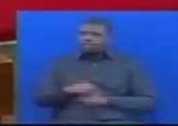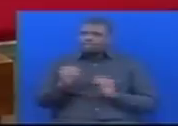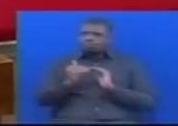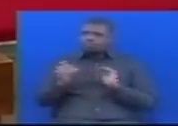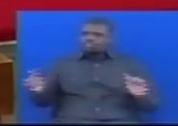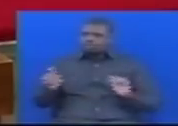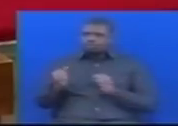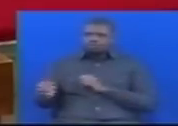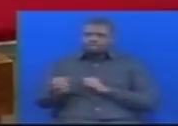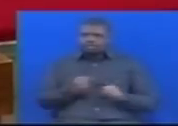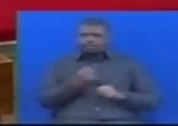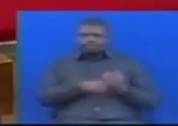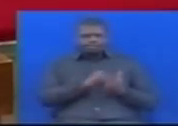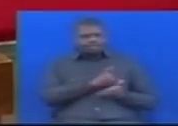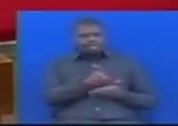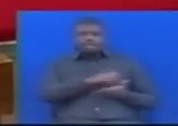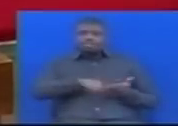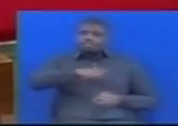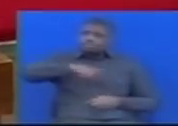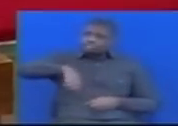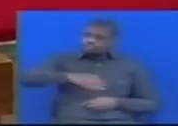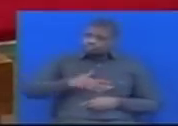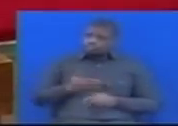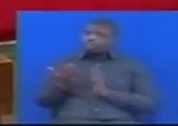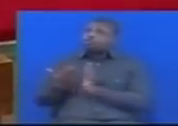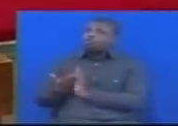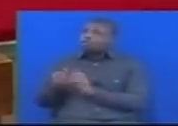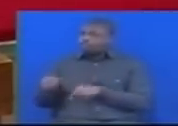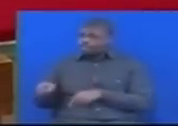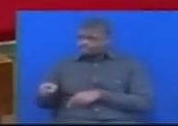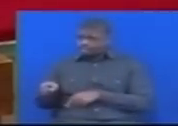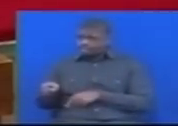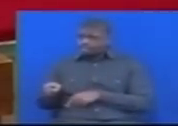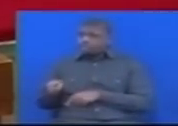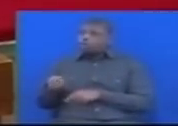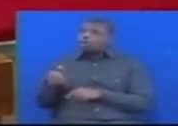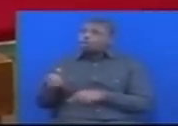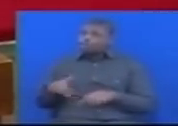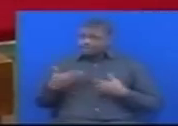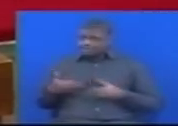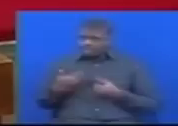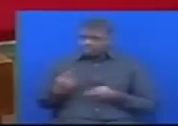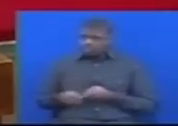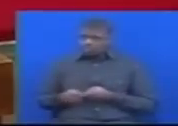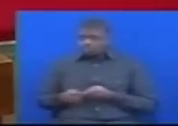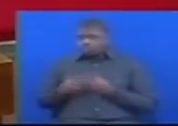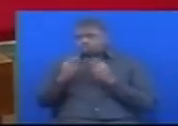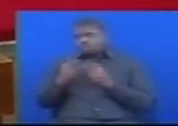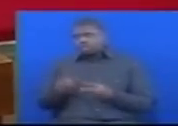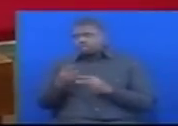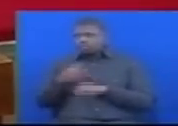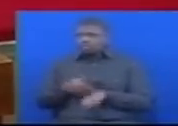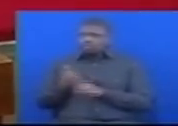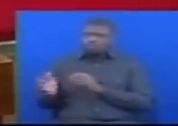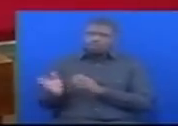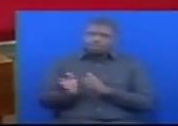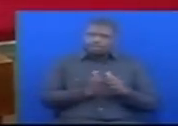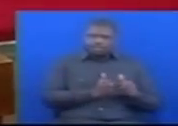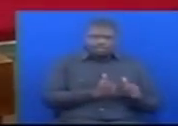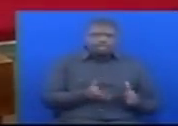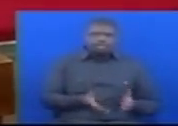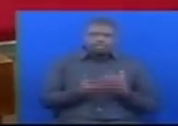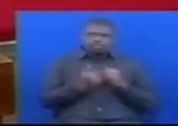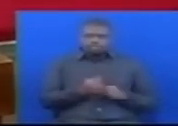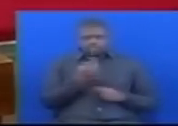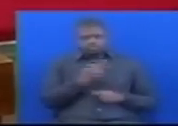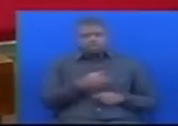wa kiutendaji katika halmashauri zetu. Kwa hiyo ni muombe sana, pamoja na kuomba upendeleo, nadhani tutaangalia wakati tunapanga tuweze